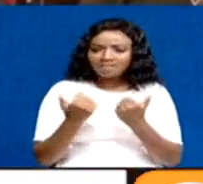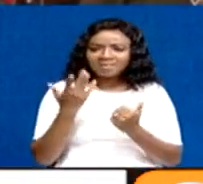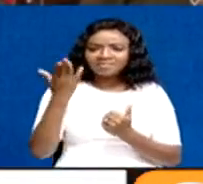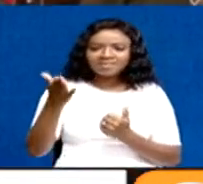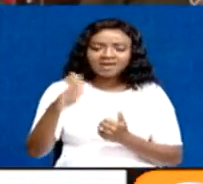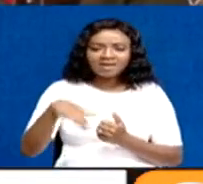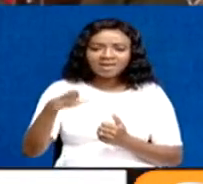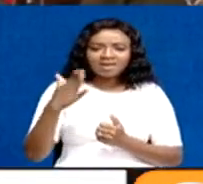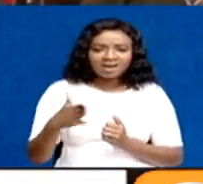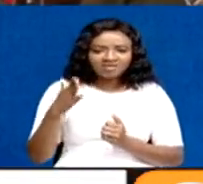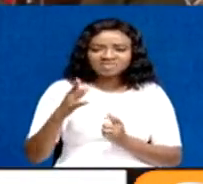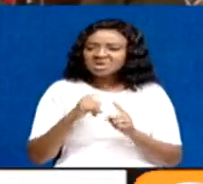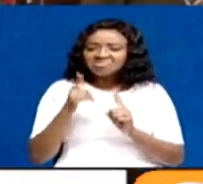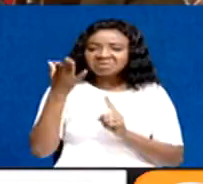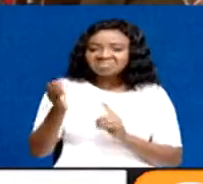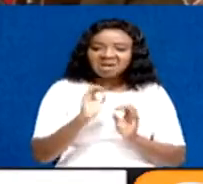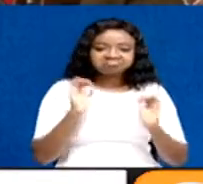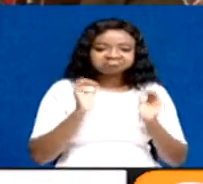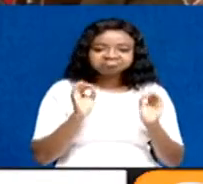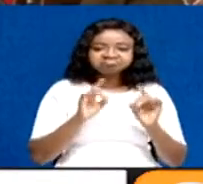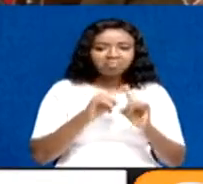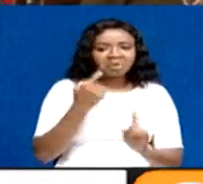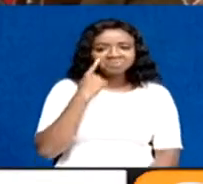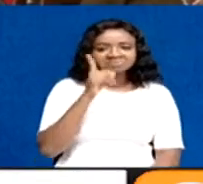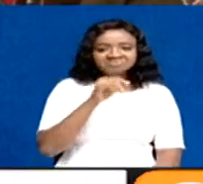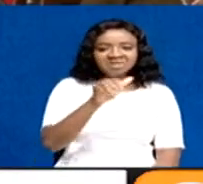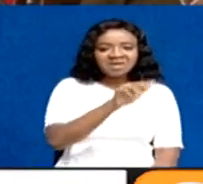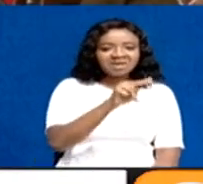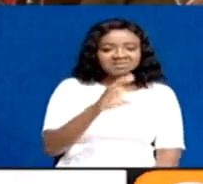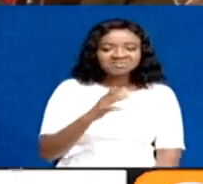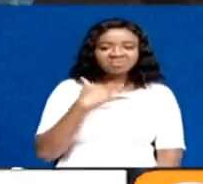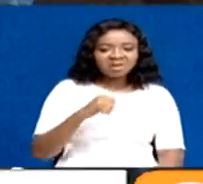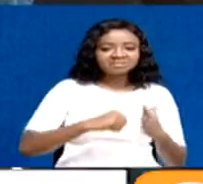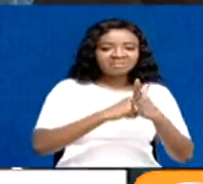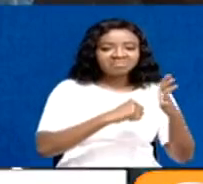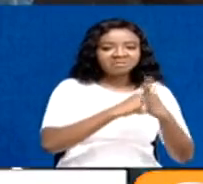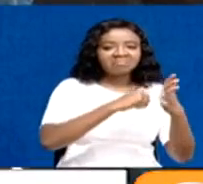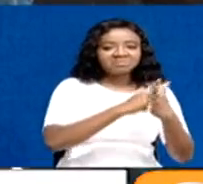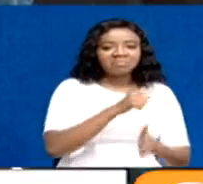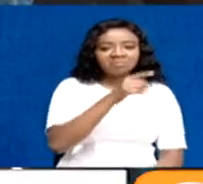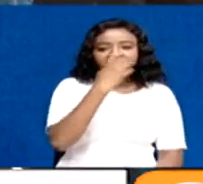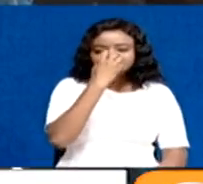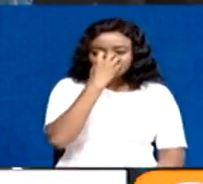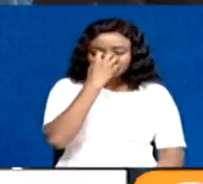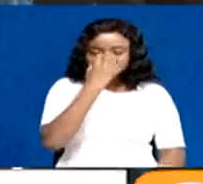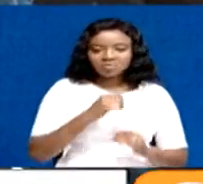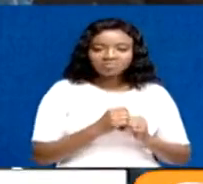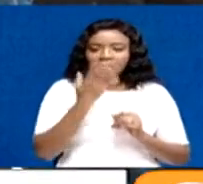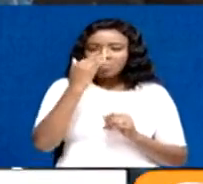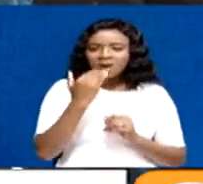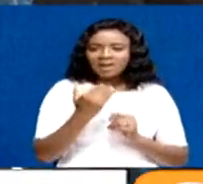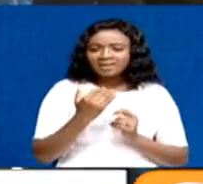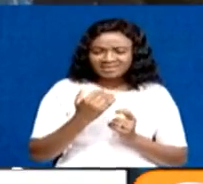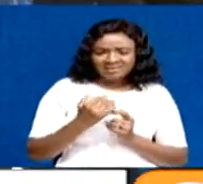majuzi. ANC imeonekana kuegemea upande wa naibu rais William Ruto kutokana na semi za seneta wa Kakamega Cleophas